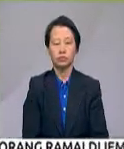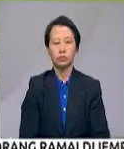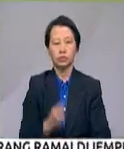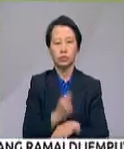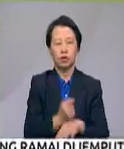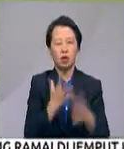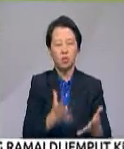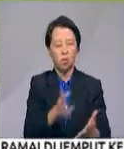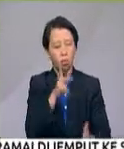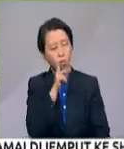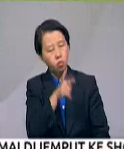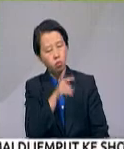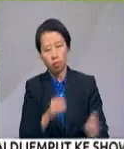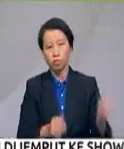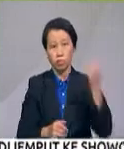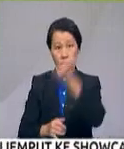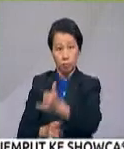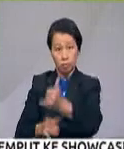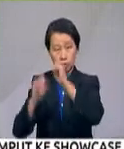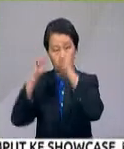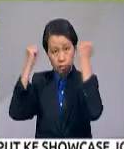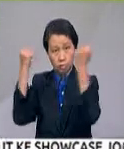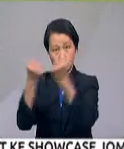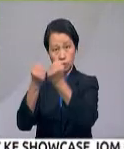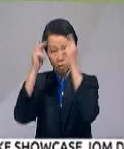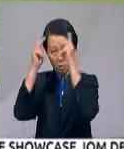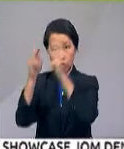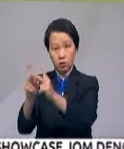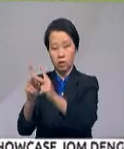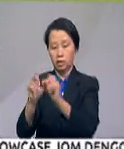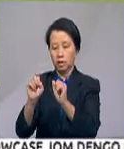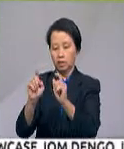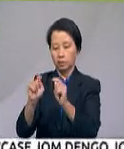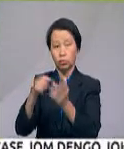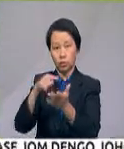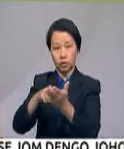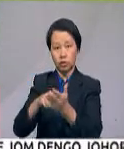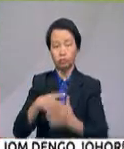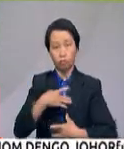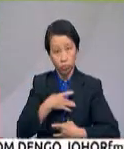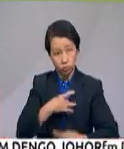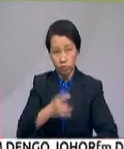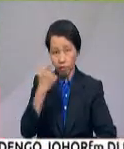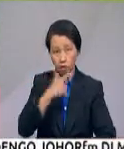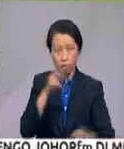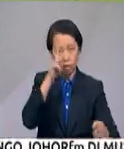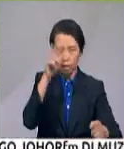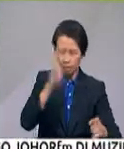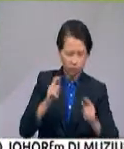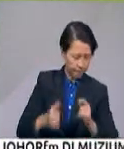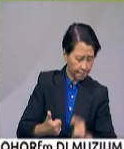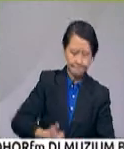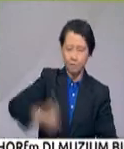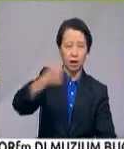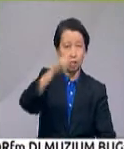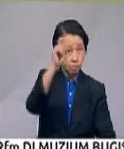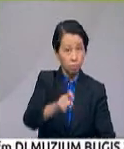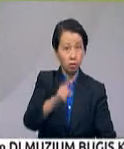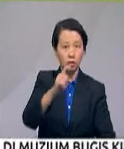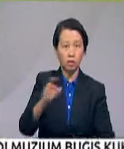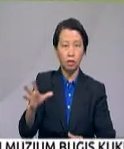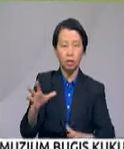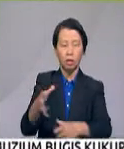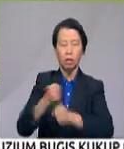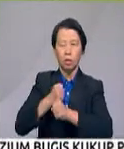berat menanti Kedah apabila bertandang ke Stadium Darul Makmur Kuantan Sabtu ini. Suka atau tidak, Kedah perlu memenangi perlawanan itu bagi